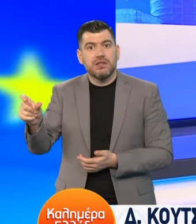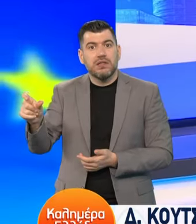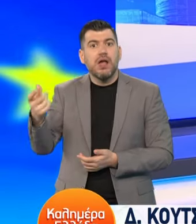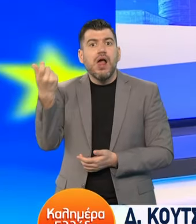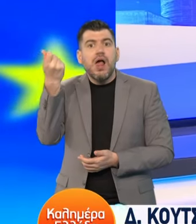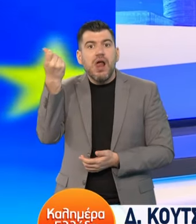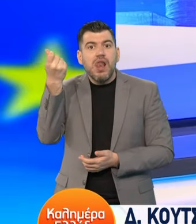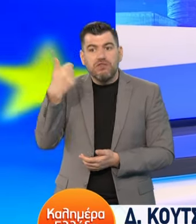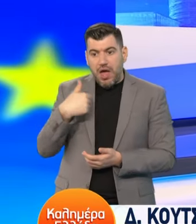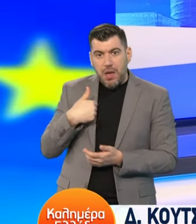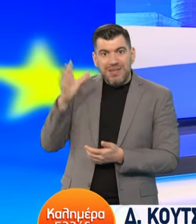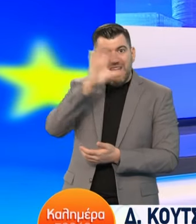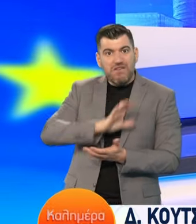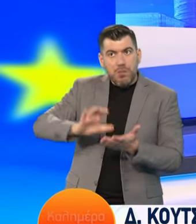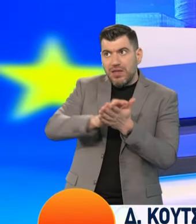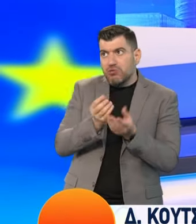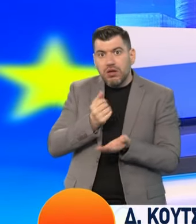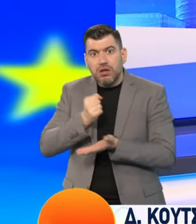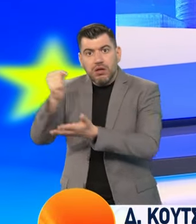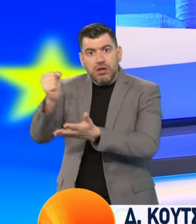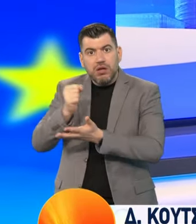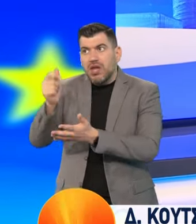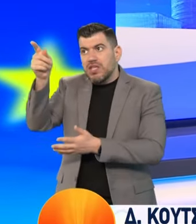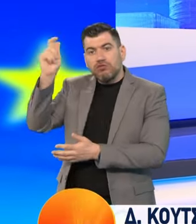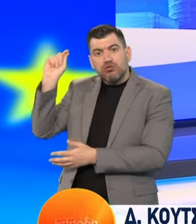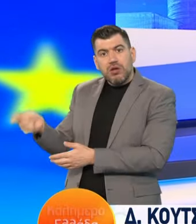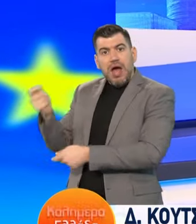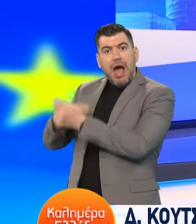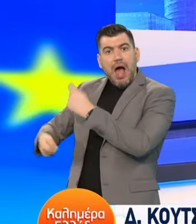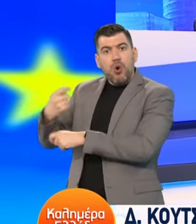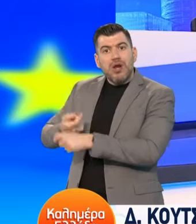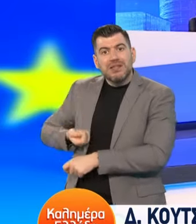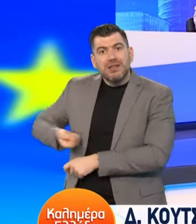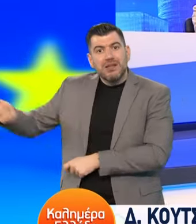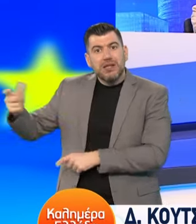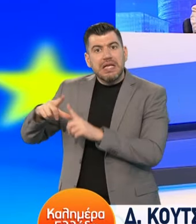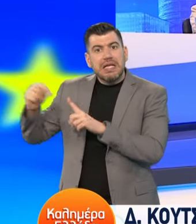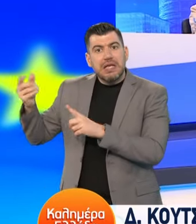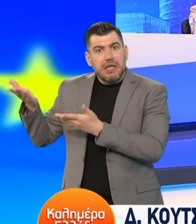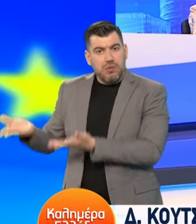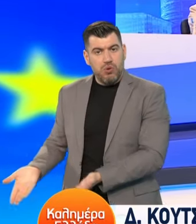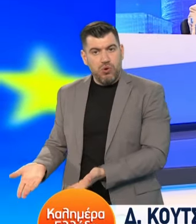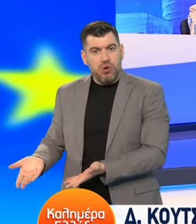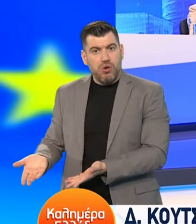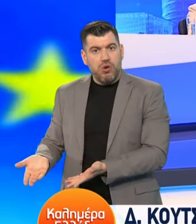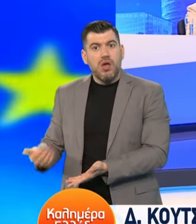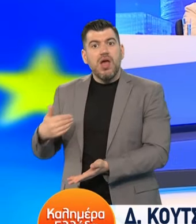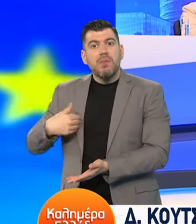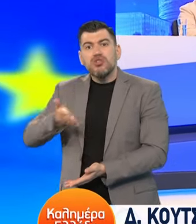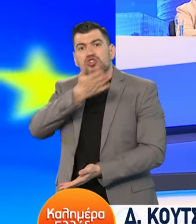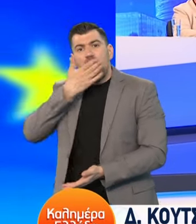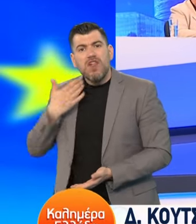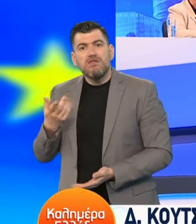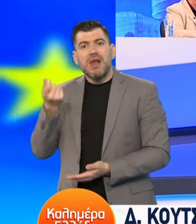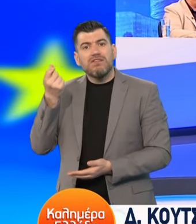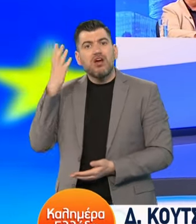χρήματα. Ξοδεύουμε κάθε μέρα 500.000 ευρώ για να βρίσκεται η φρεγάτα Ύδρα στην Ερυθρά Θάλασσα, που